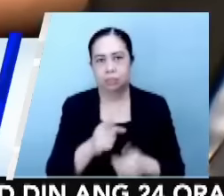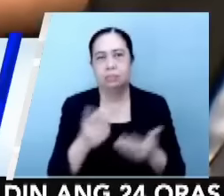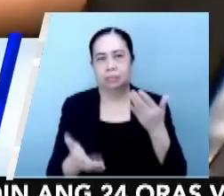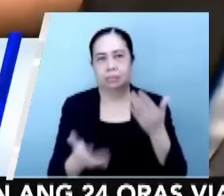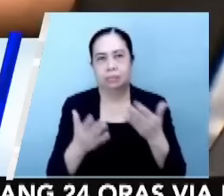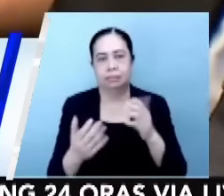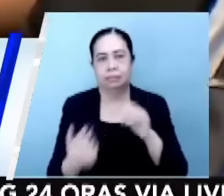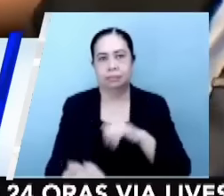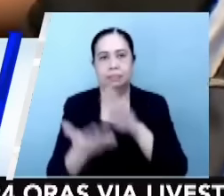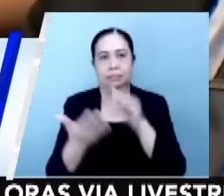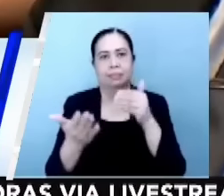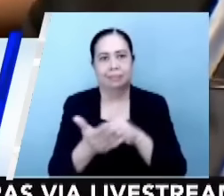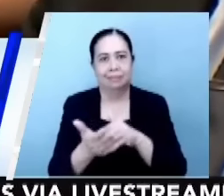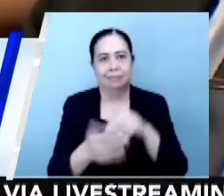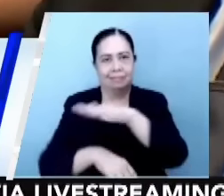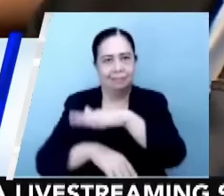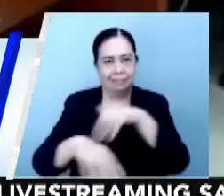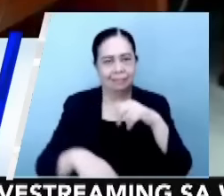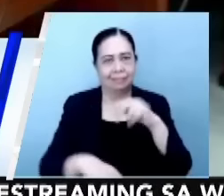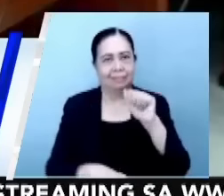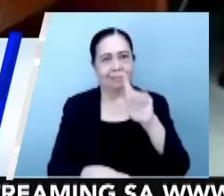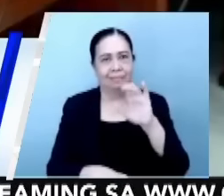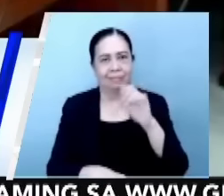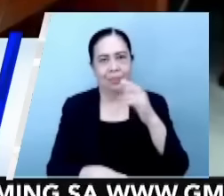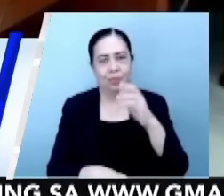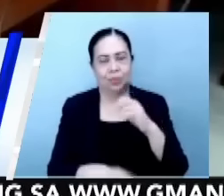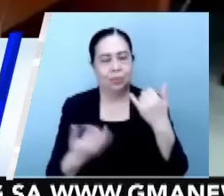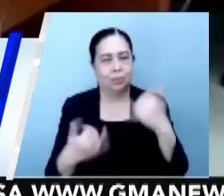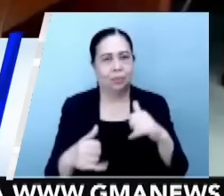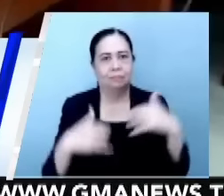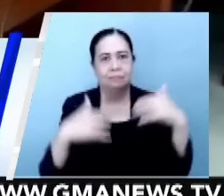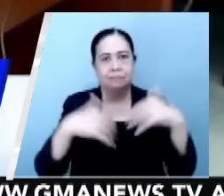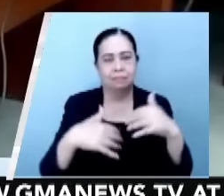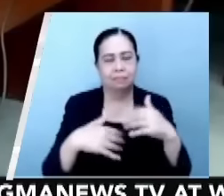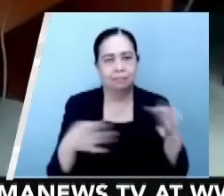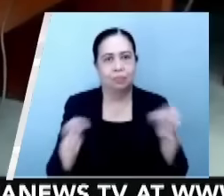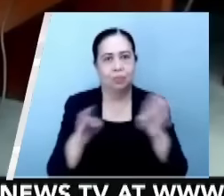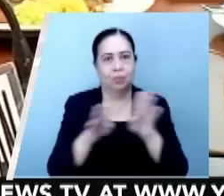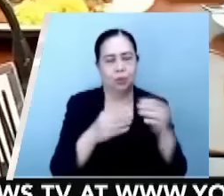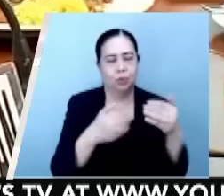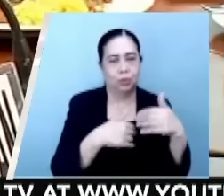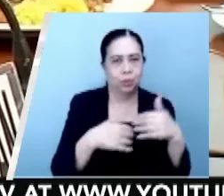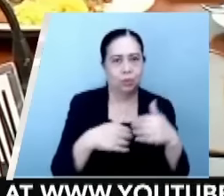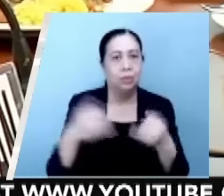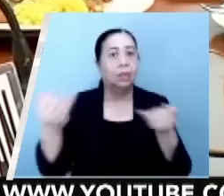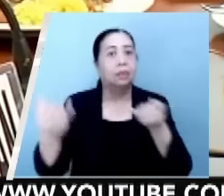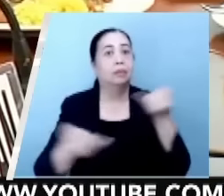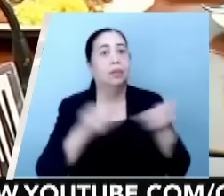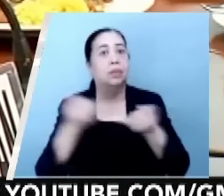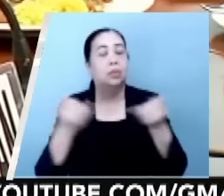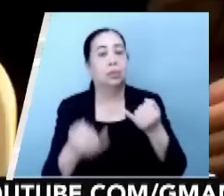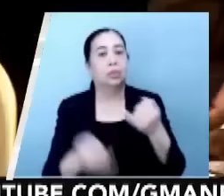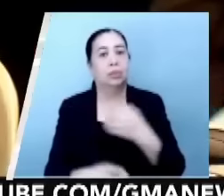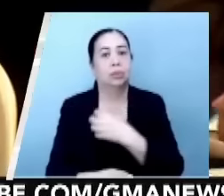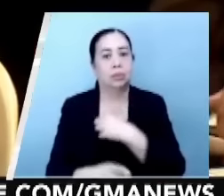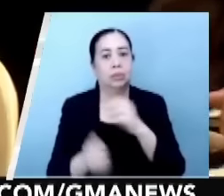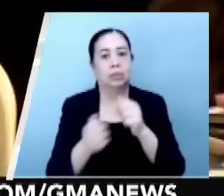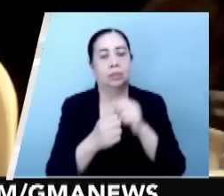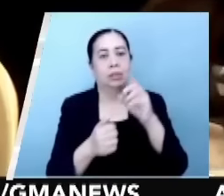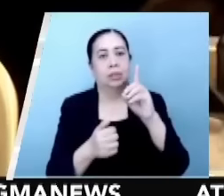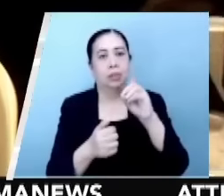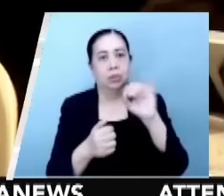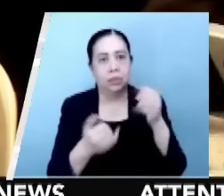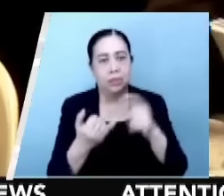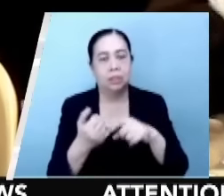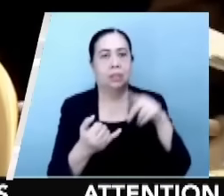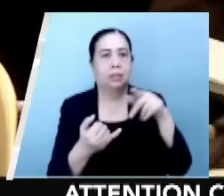Go sa magiging executive session ng Senado. Imbitado rin ng ilang law enforcement agencies, kabilang ang Justice Department, PNP at